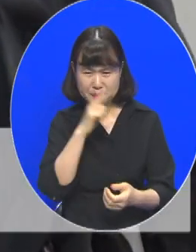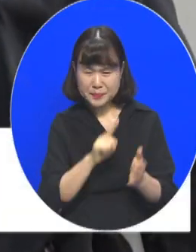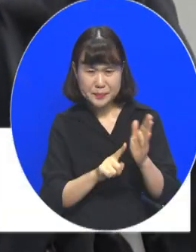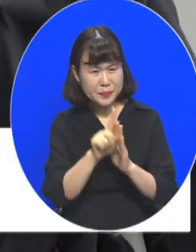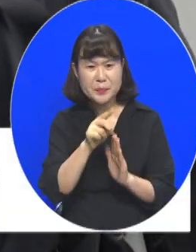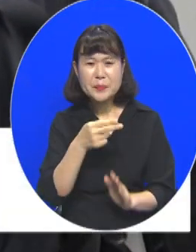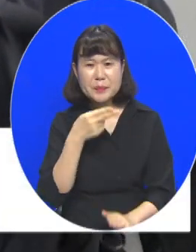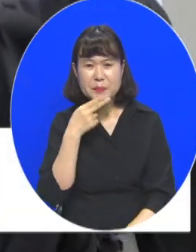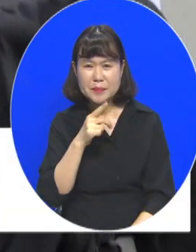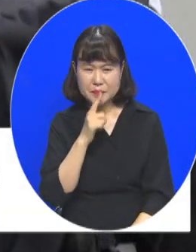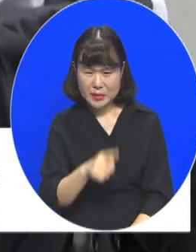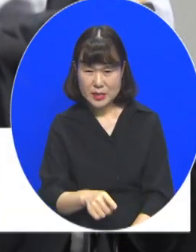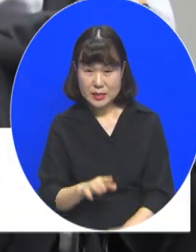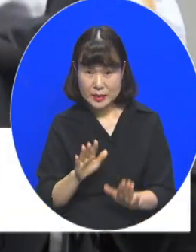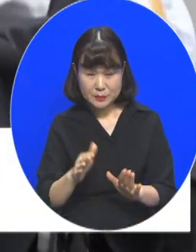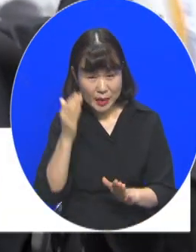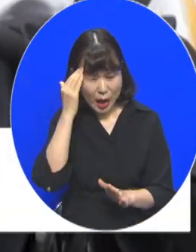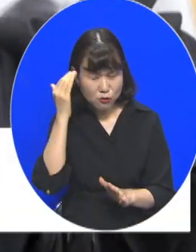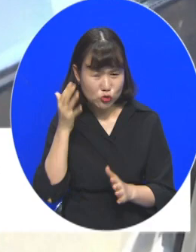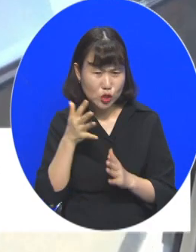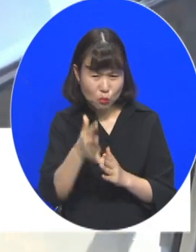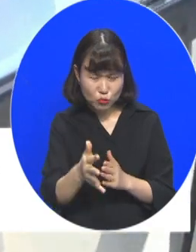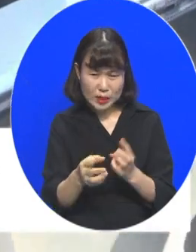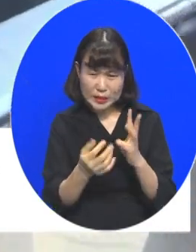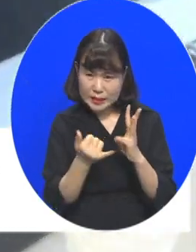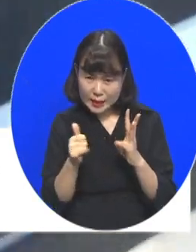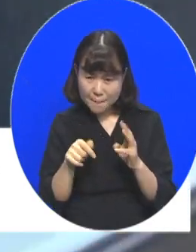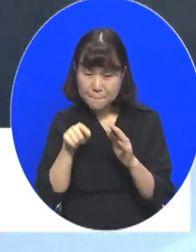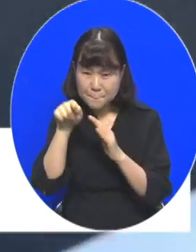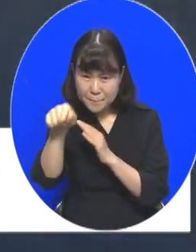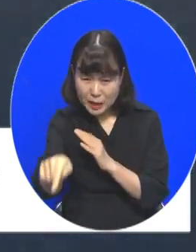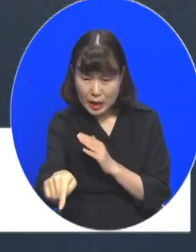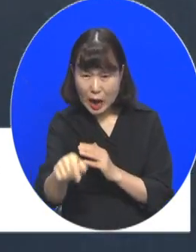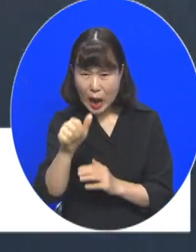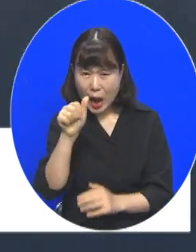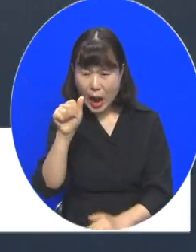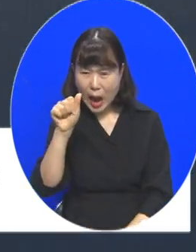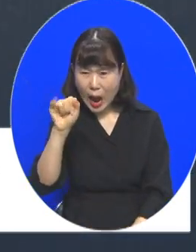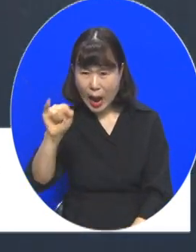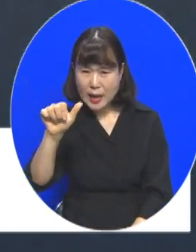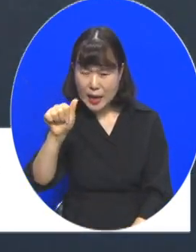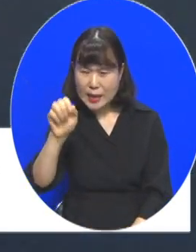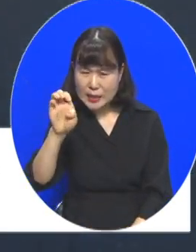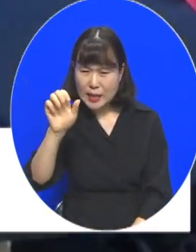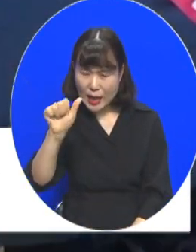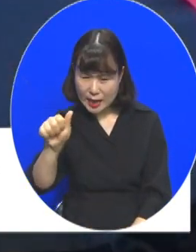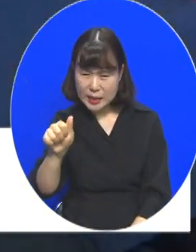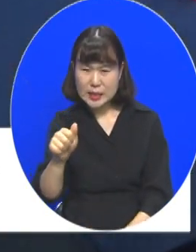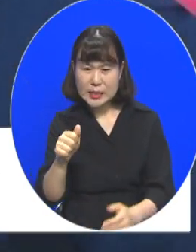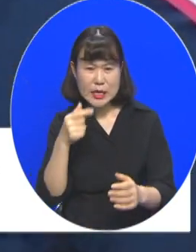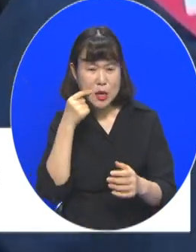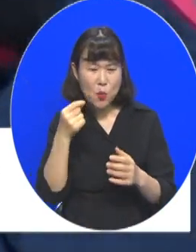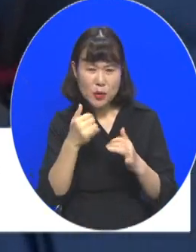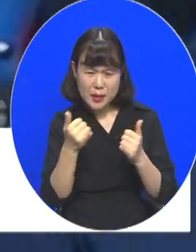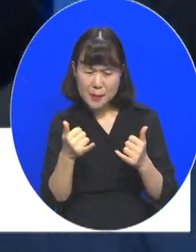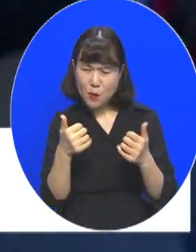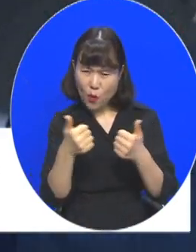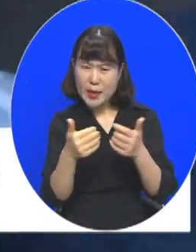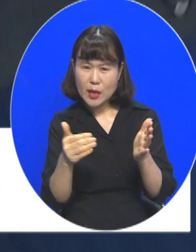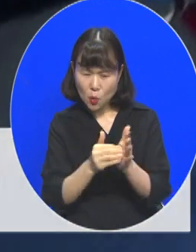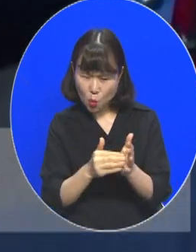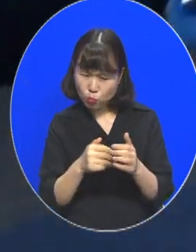지난 27일 후쿠시마에 파견된 우리측 전문가들은 ia의 현지 사무소 관계자와 한차례 회의했으며 구체적인 활동